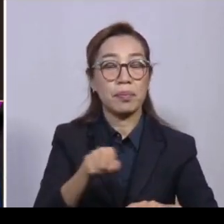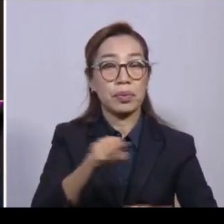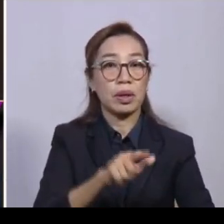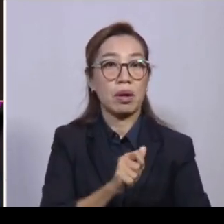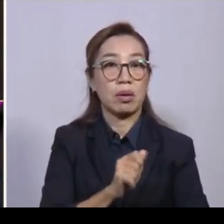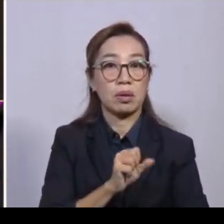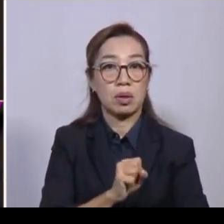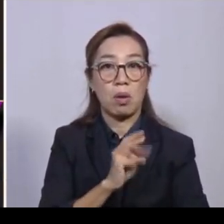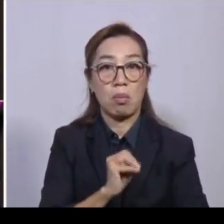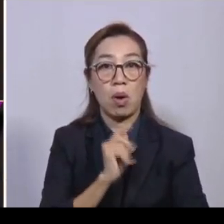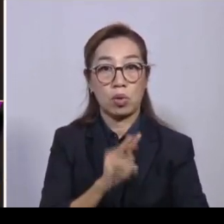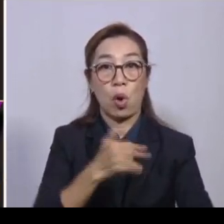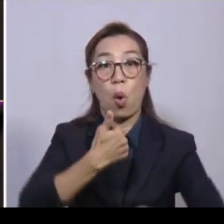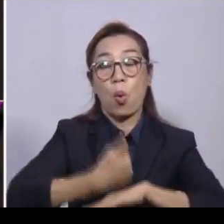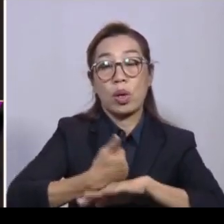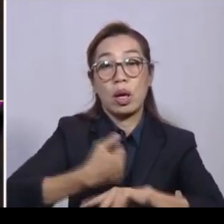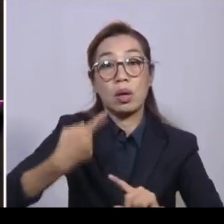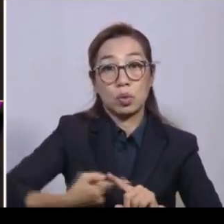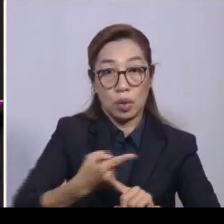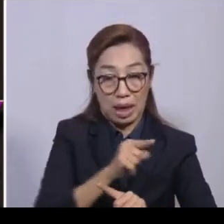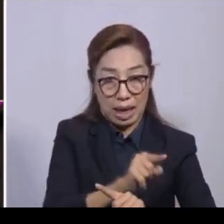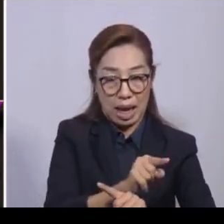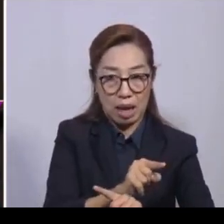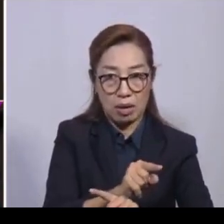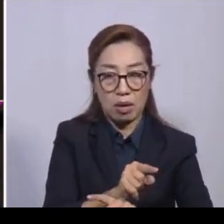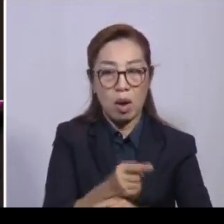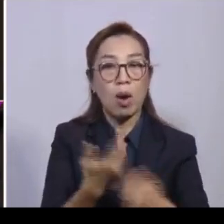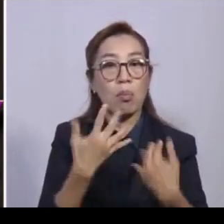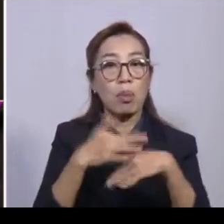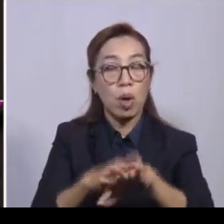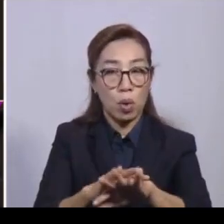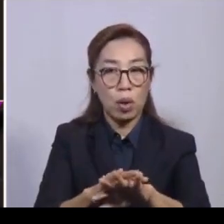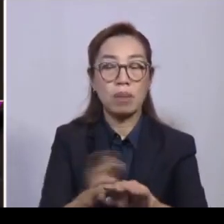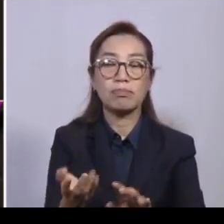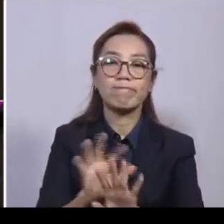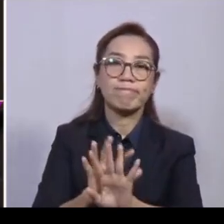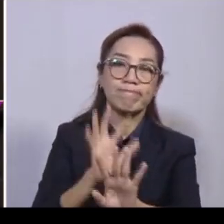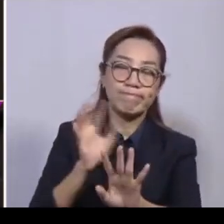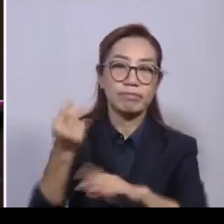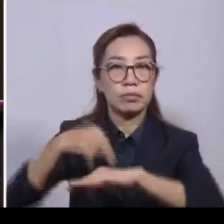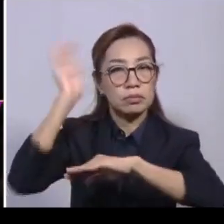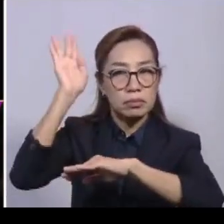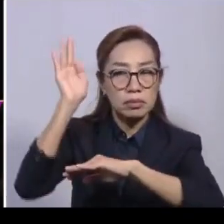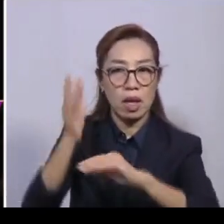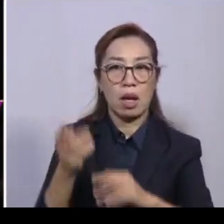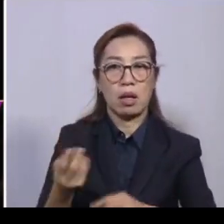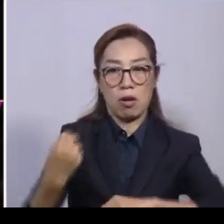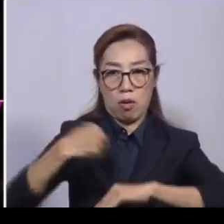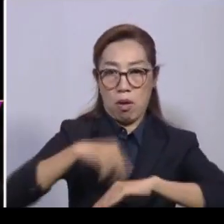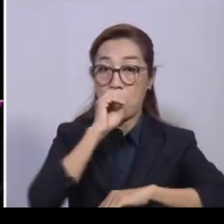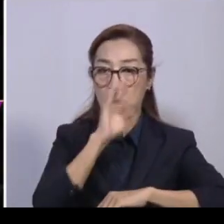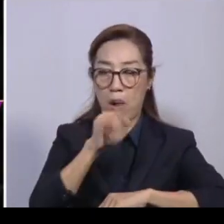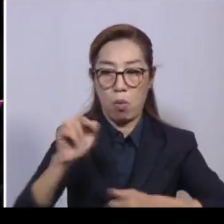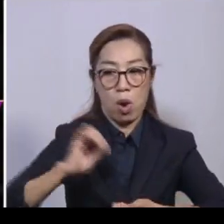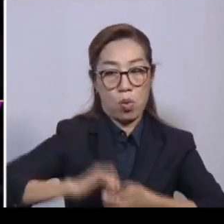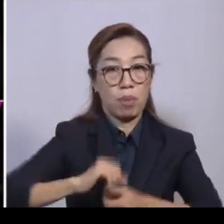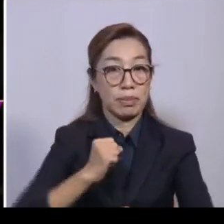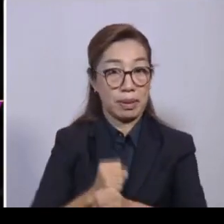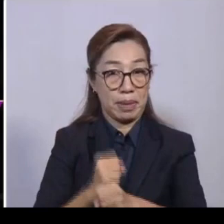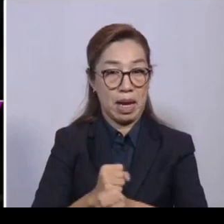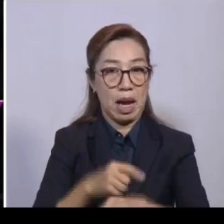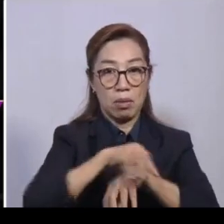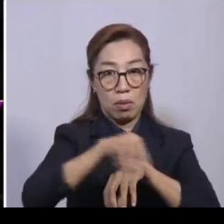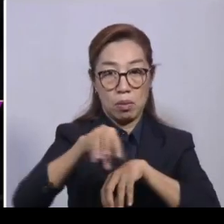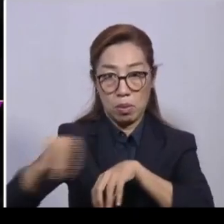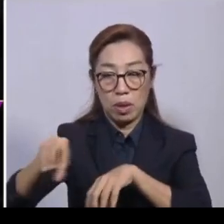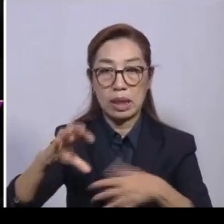ำแหน่งผู้อำนวยการใหญ่บมจ.อสมท.ร่วมงานเสวนาวิชาการและแถลงความร่วมมือเพื่อบูรณาการและเสริมพลังการทำงานของเครือข่